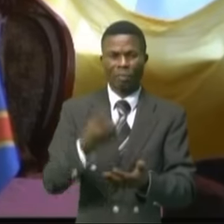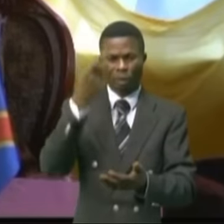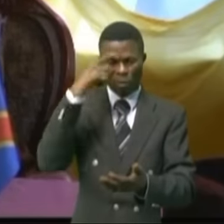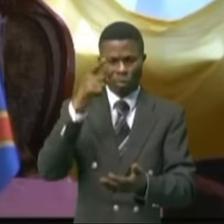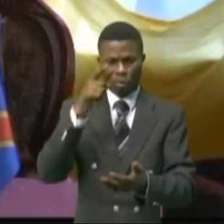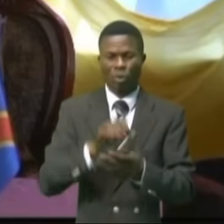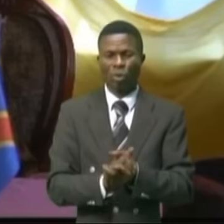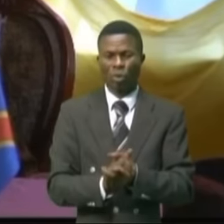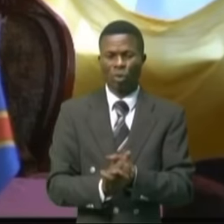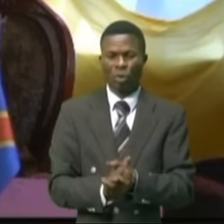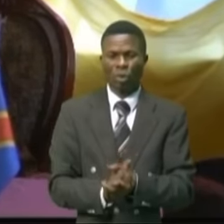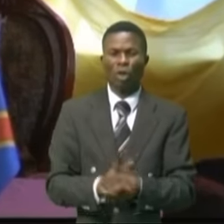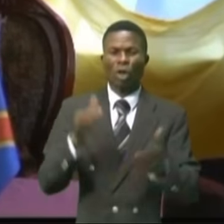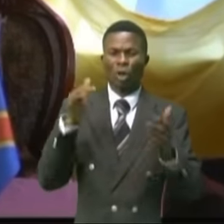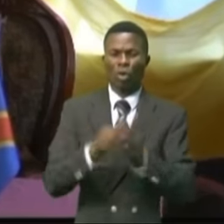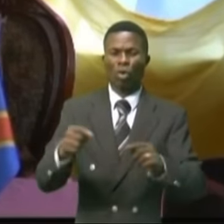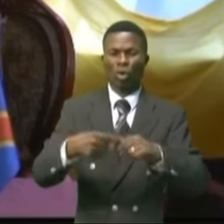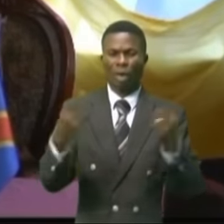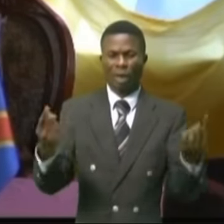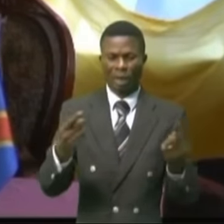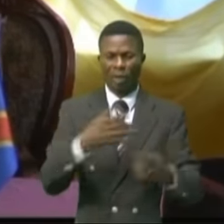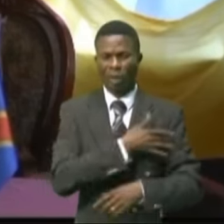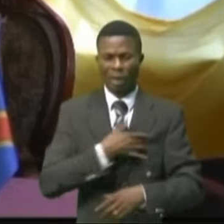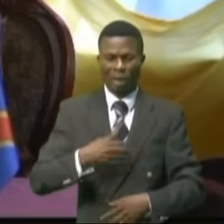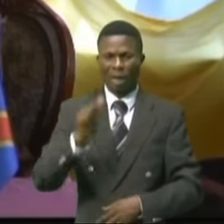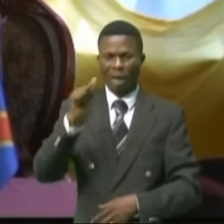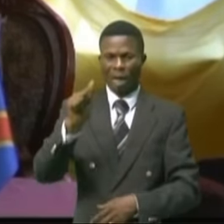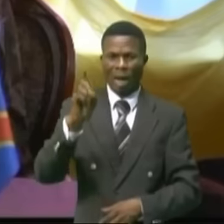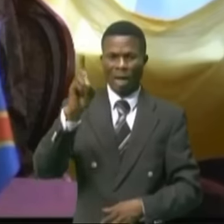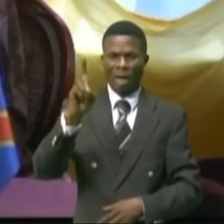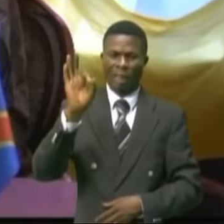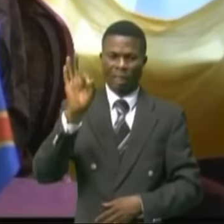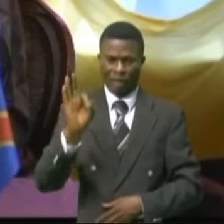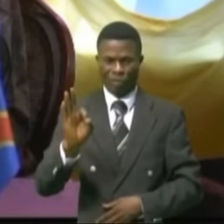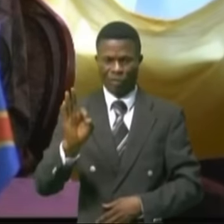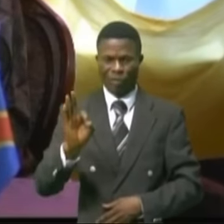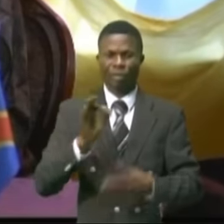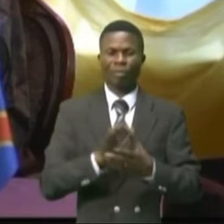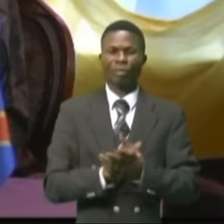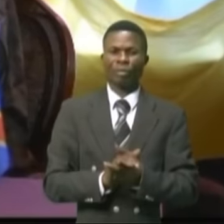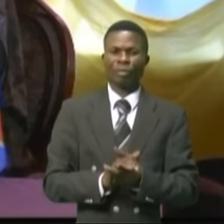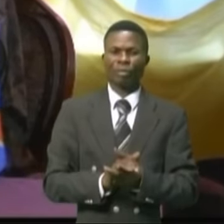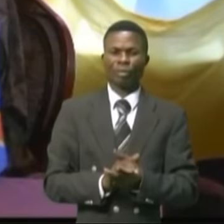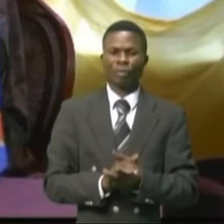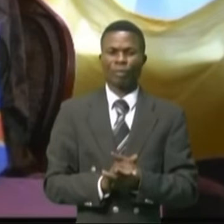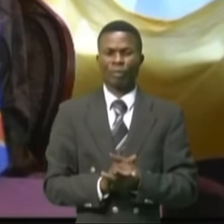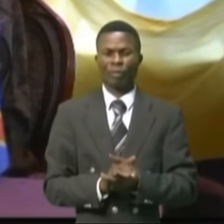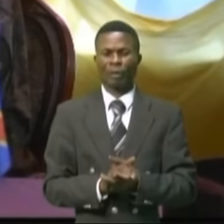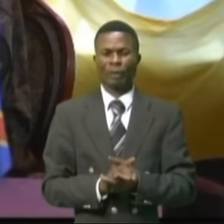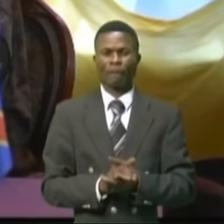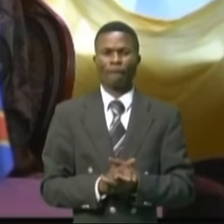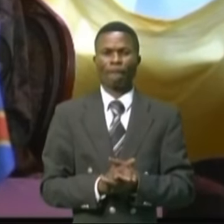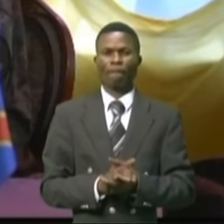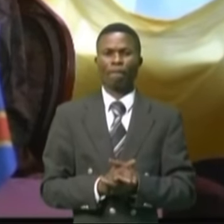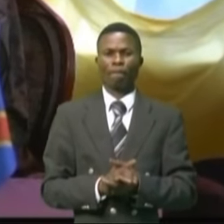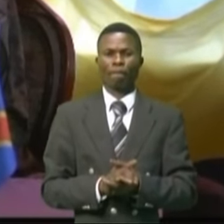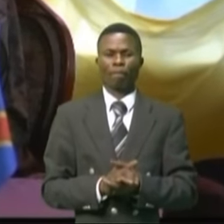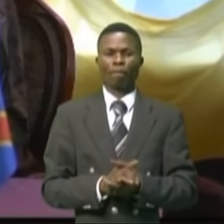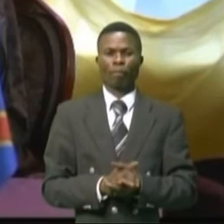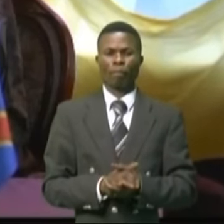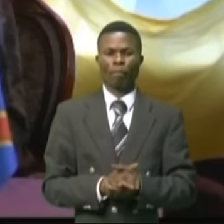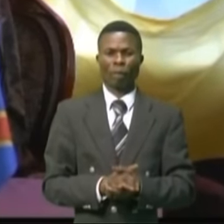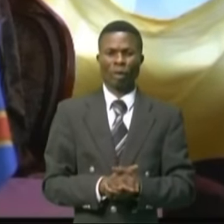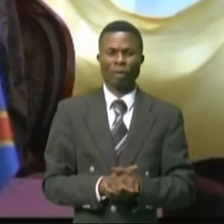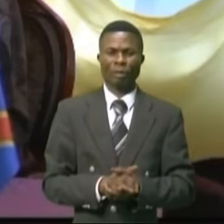conjointes contre cet ennemi commun qu'on appelle ADF. And without doubt, they have been severely weakened because